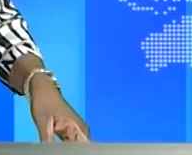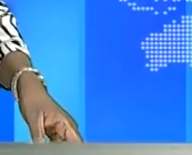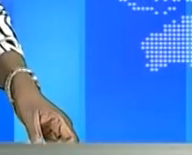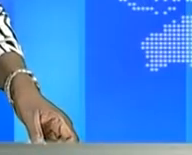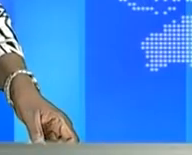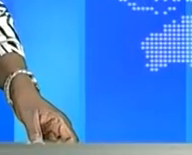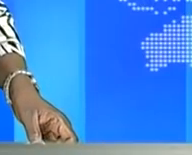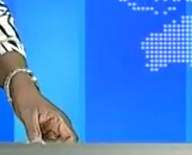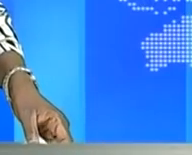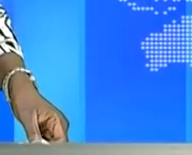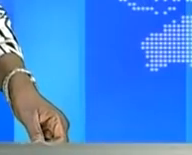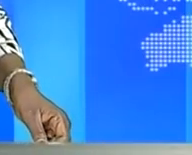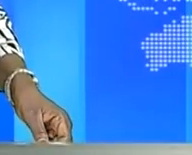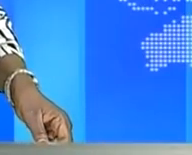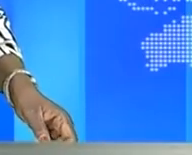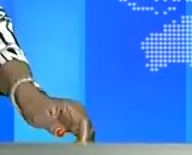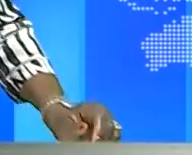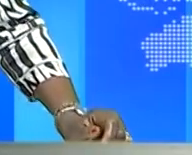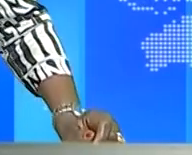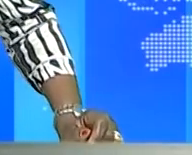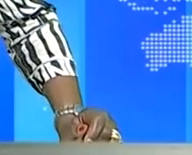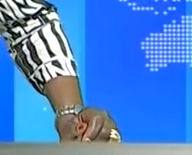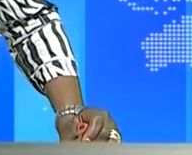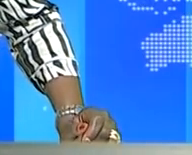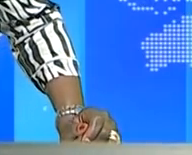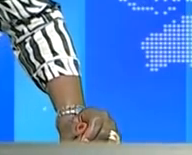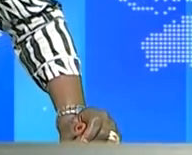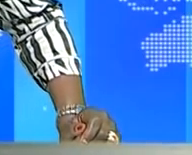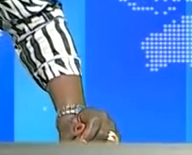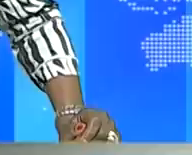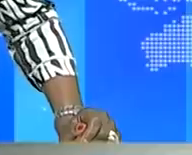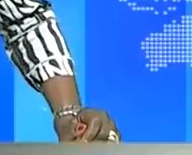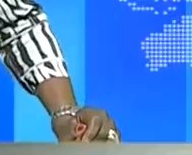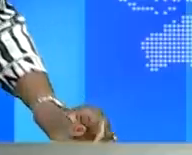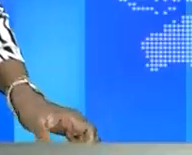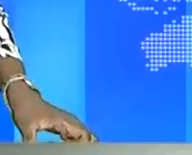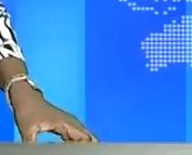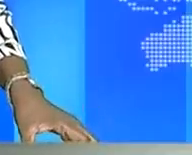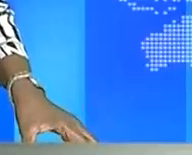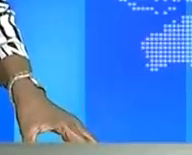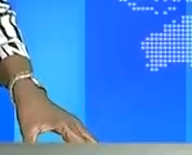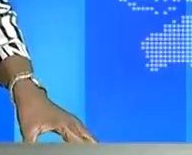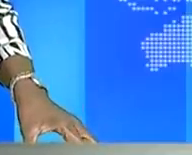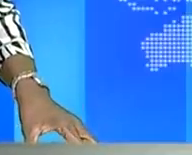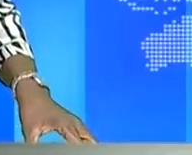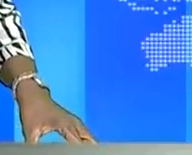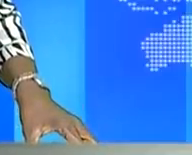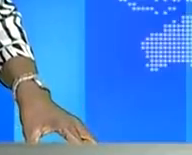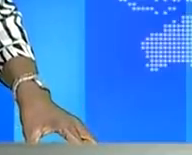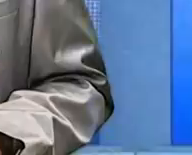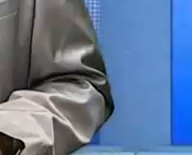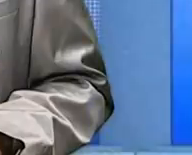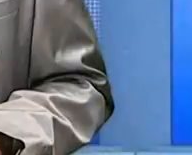des prières fervente et intense pour sa guérison. Je reçois tout de suite le porte-parole du chef de l'État pour nous lire